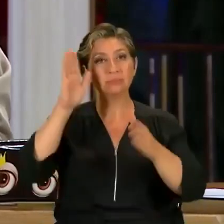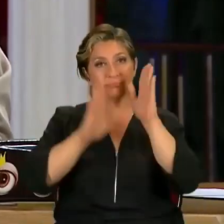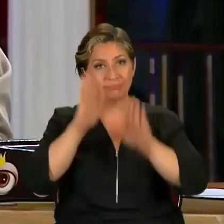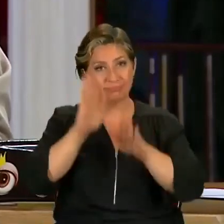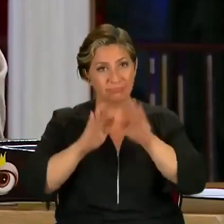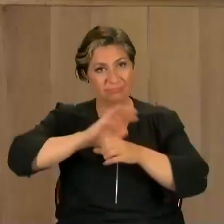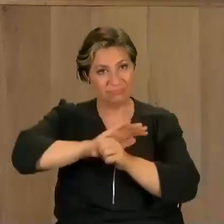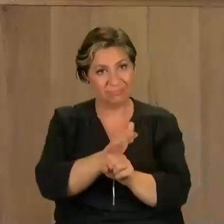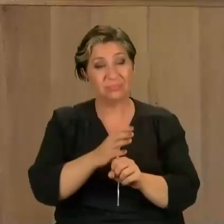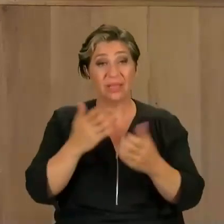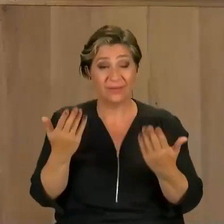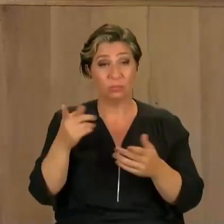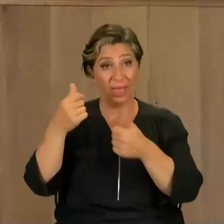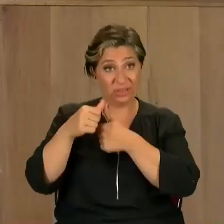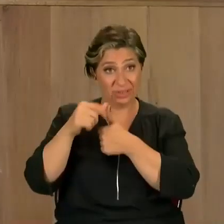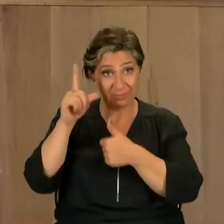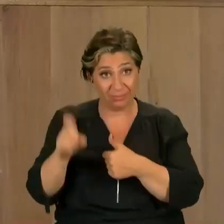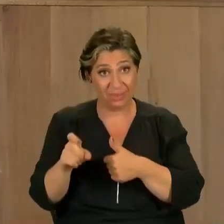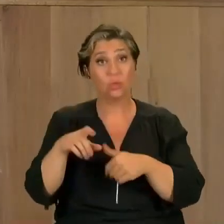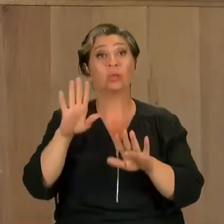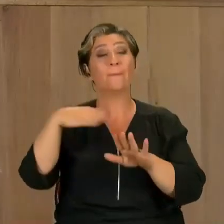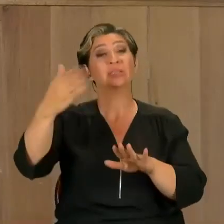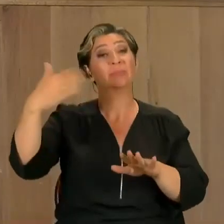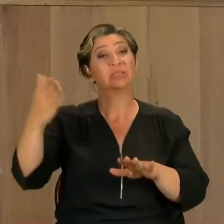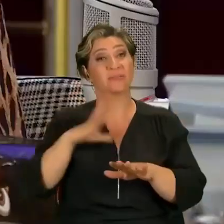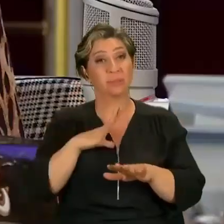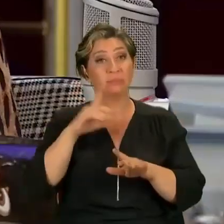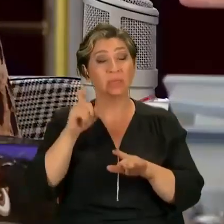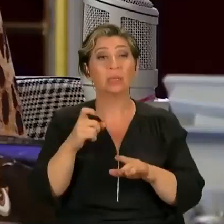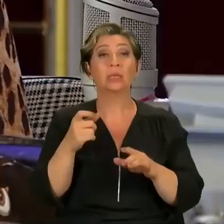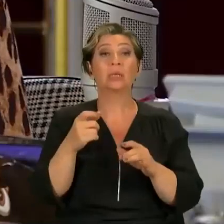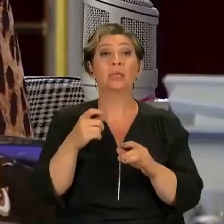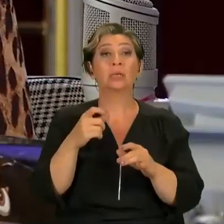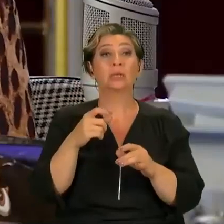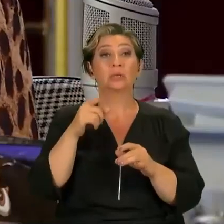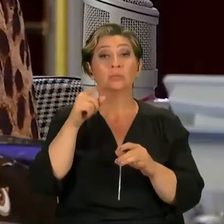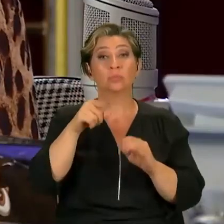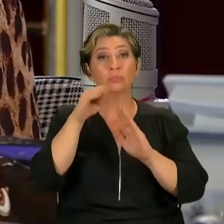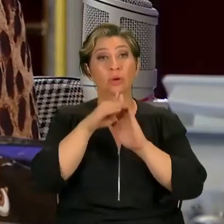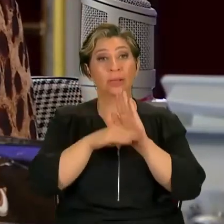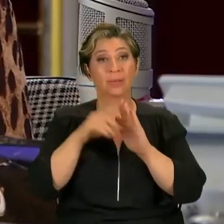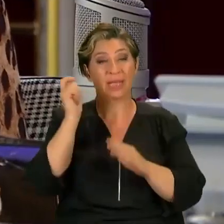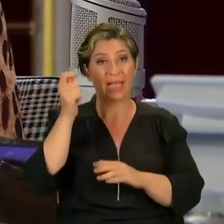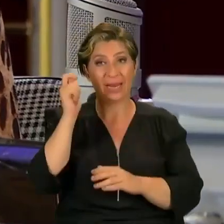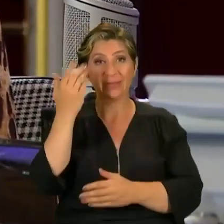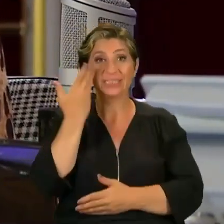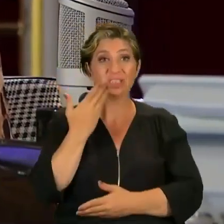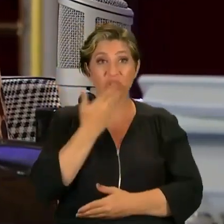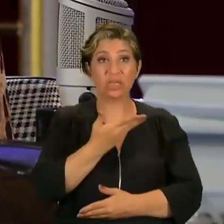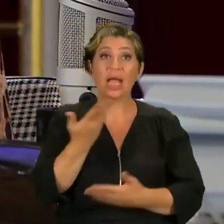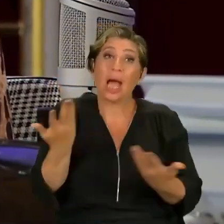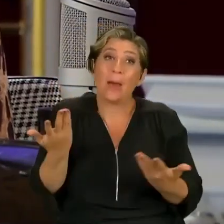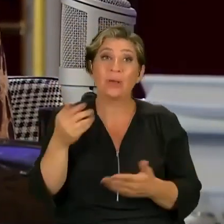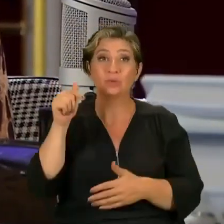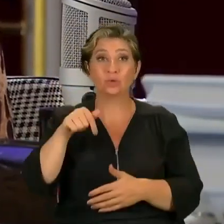de gördünüz. Tabii bunu ki. Bunu eşinizden mi gördünüz, sadece başkaları da var mı? Bu vallahi tabii çocuk... bu programı kayınvalidem de izleyecek ama